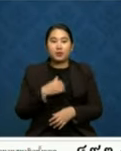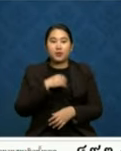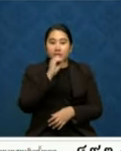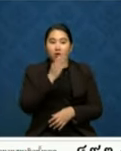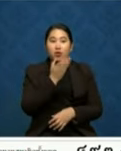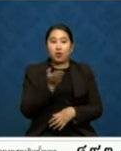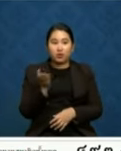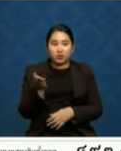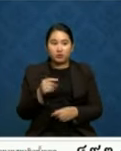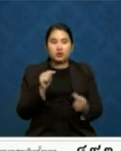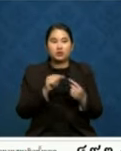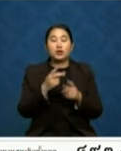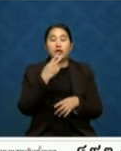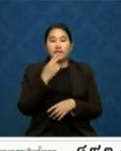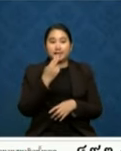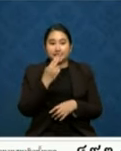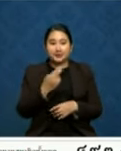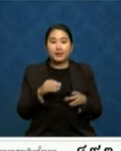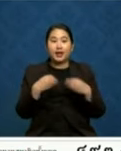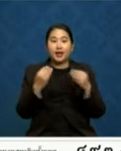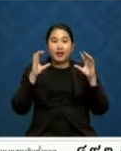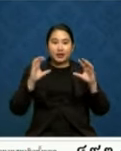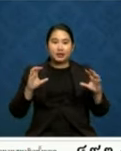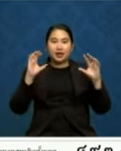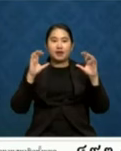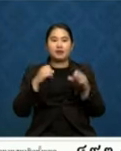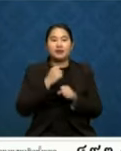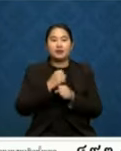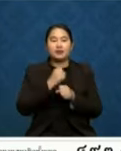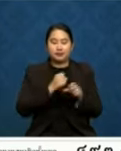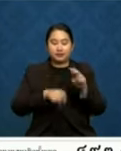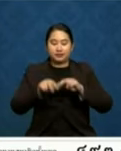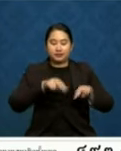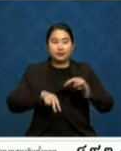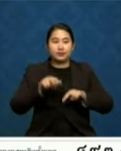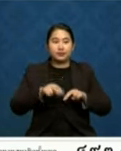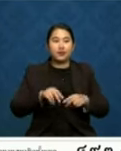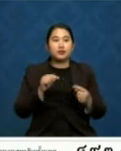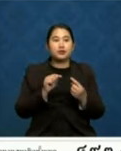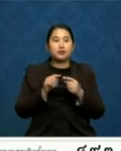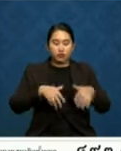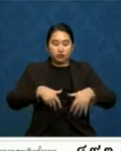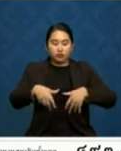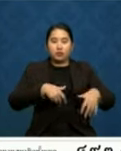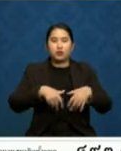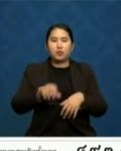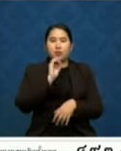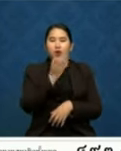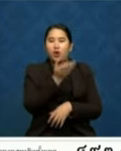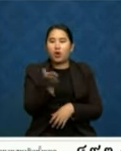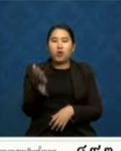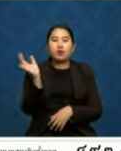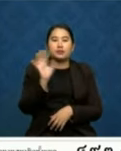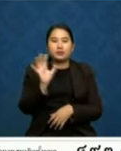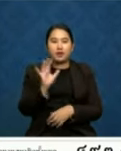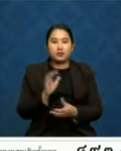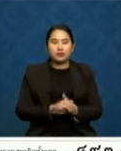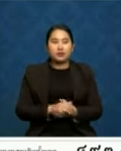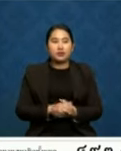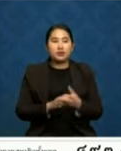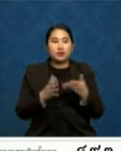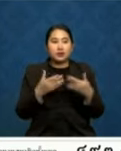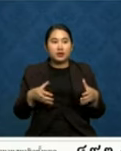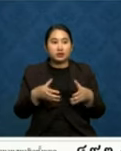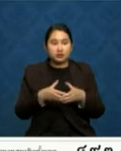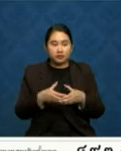ร้องทั้งในส่วนของยาสูบที่ให้รัฐบาลเนี่ยได้ดูแลนะครับพี่น้องยาสูบโดยที่ไม่ต้องให้เขาร้องขอแล้วก็พี่น้องเกษ